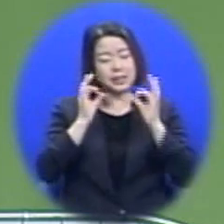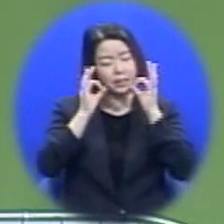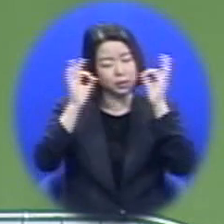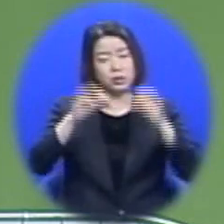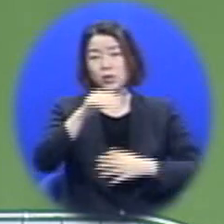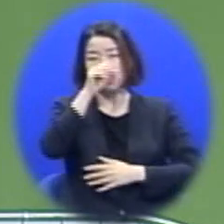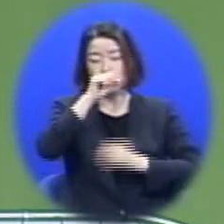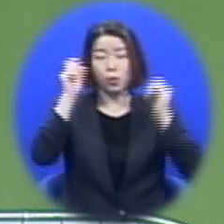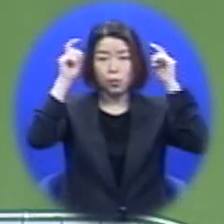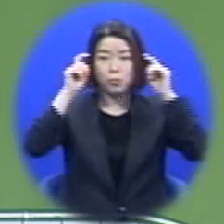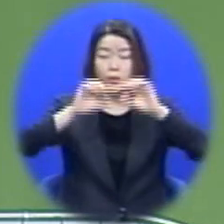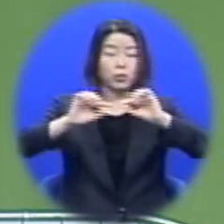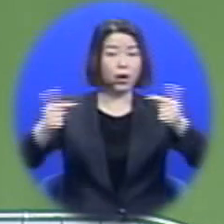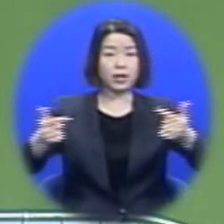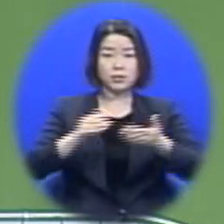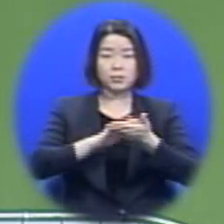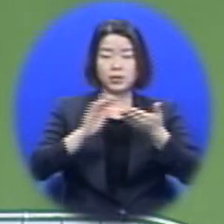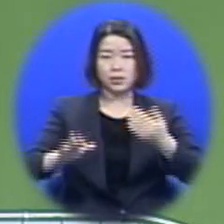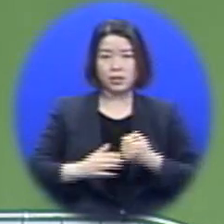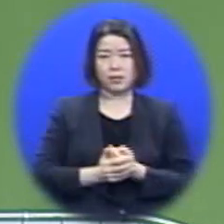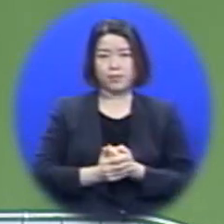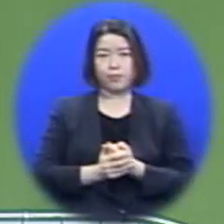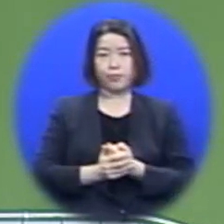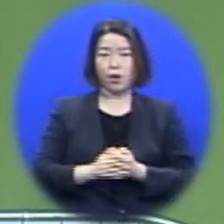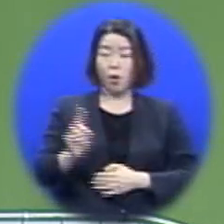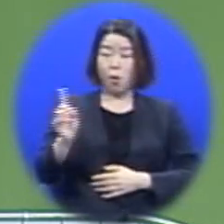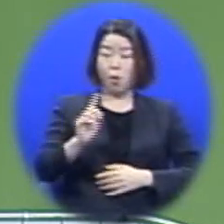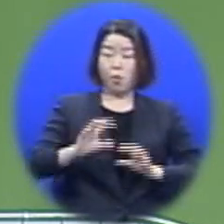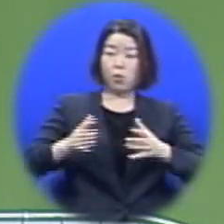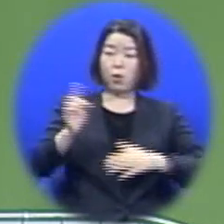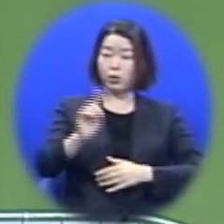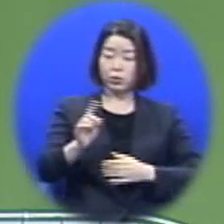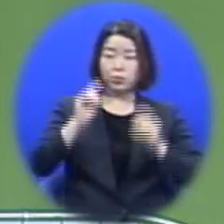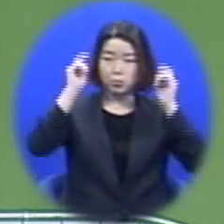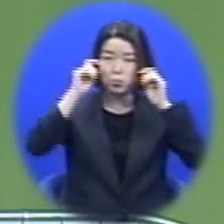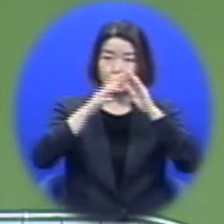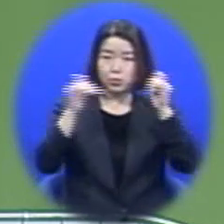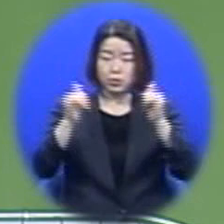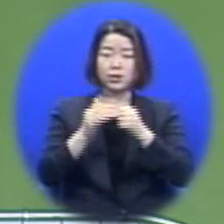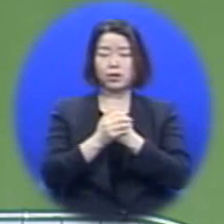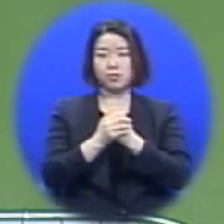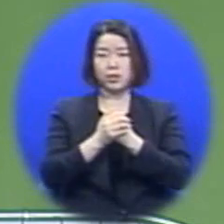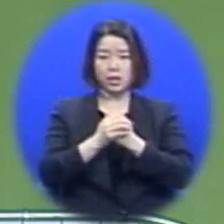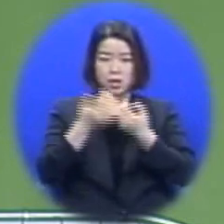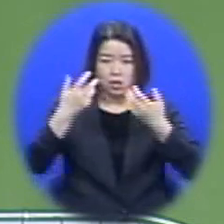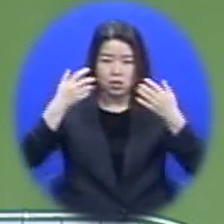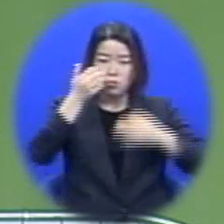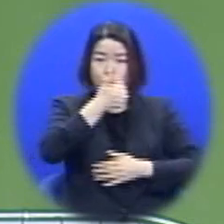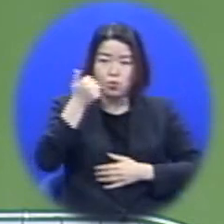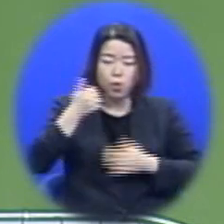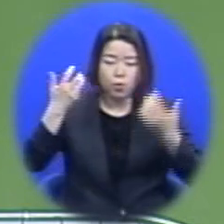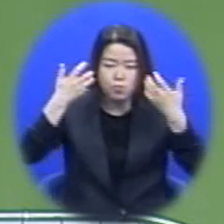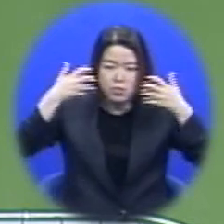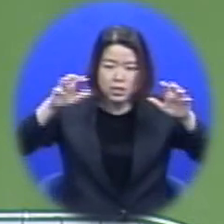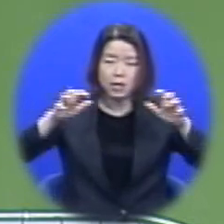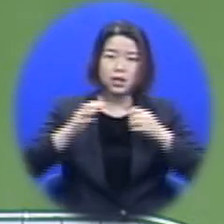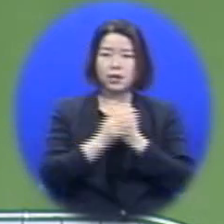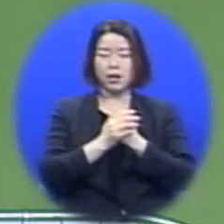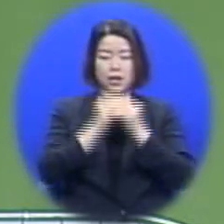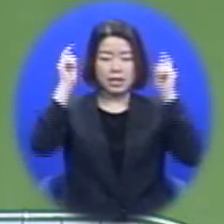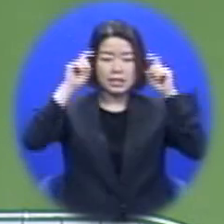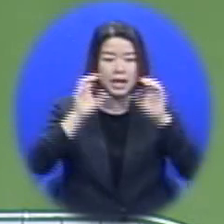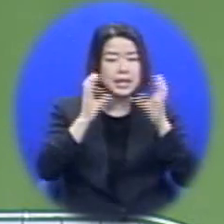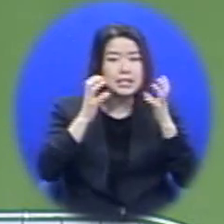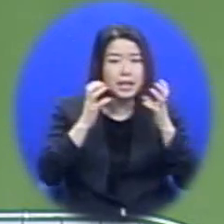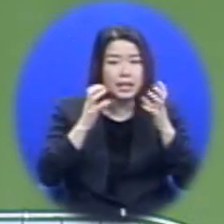좋은 목동 아닙니다. 아니, 세상에 어떤 목동이 곰하고 사자가 양새끼를 움켜가는데